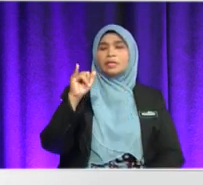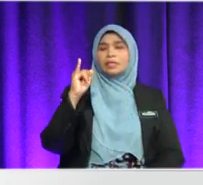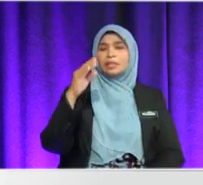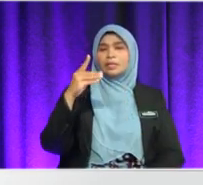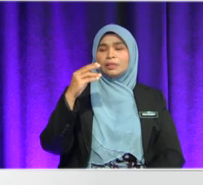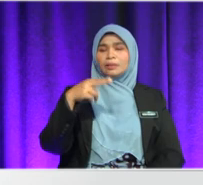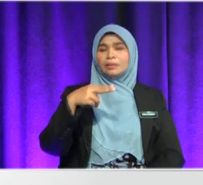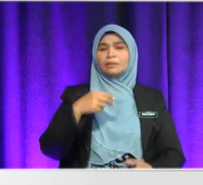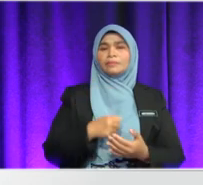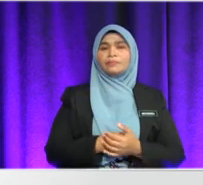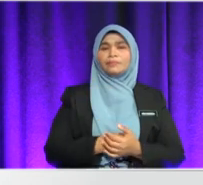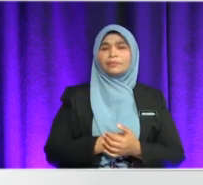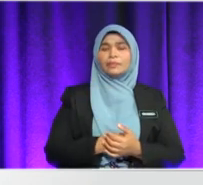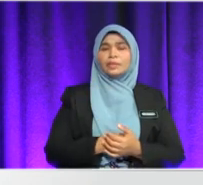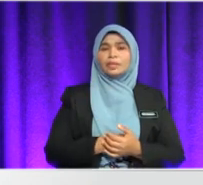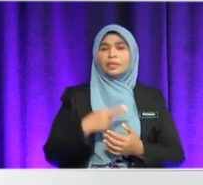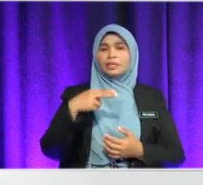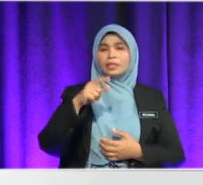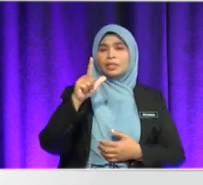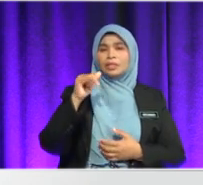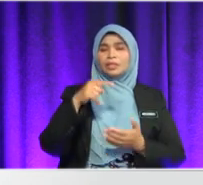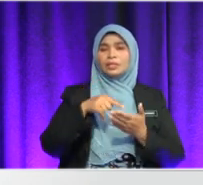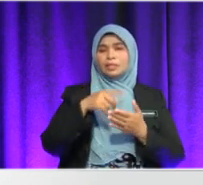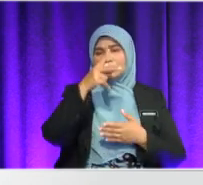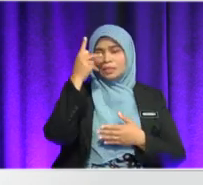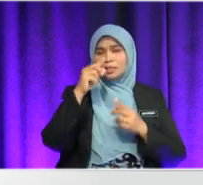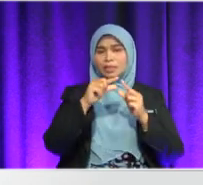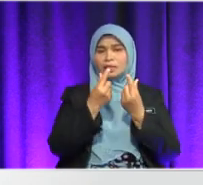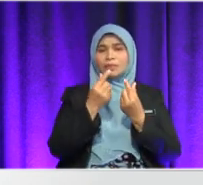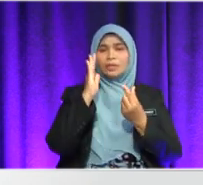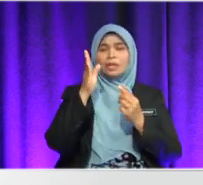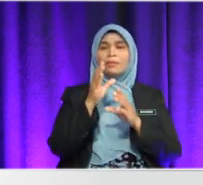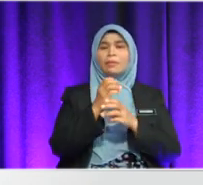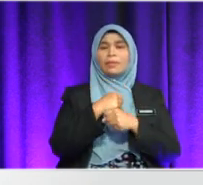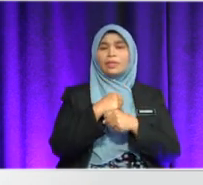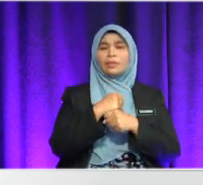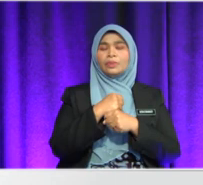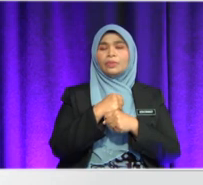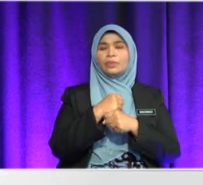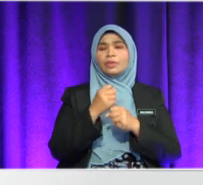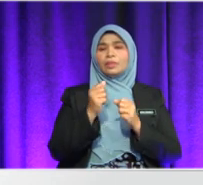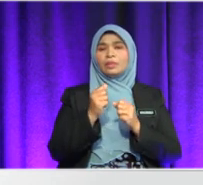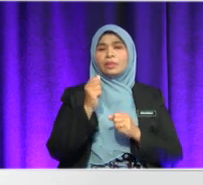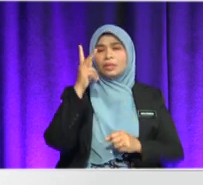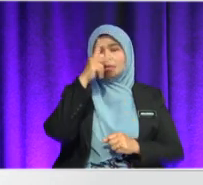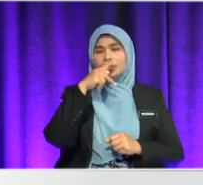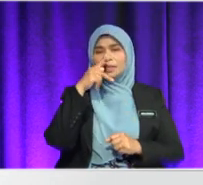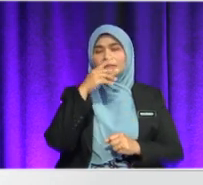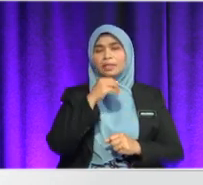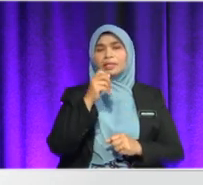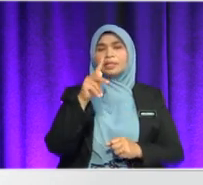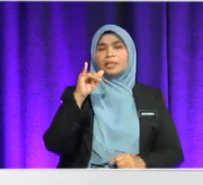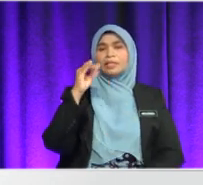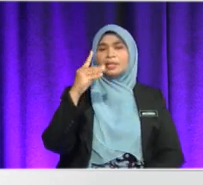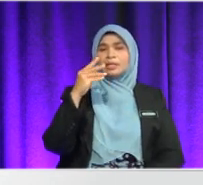mendalami ilmu Alquran hal ini kiranya aku kan akan membantu akhlak dan akidah yang benar kesan yang seseorang itu akan